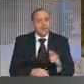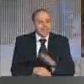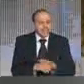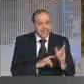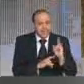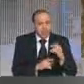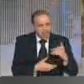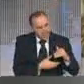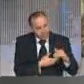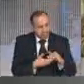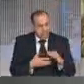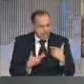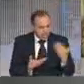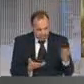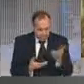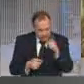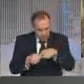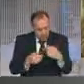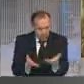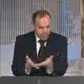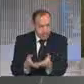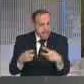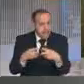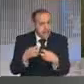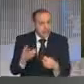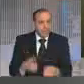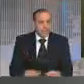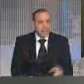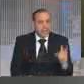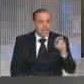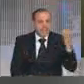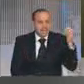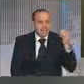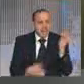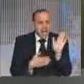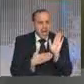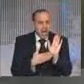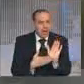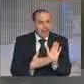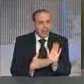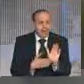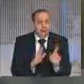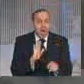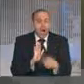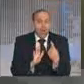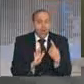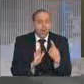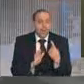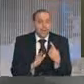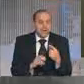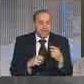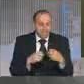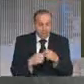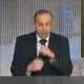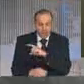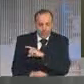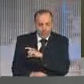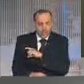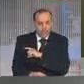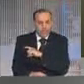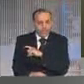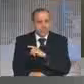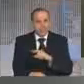هم اللي شجعوني قالوي علاش لا ما تشارك معنا في المعرض اكثر من 30% من العرضين هما يعرضوا لاول مره في معرض سوس